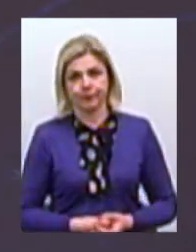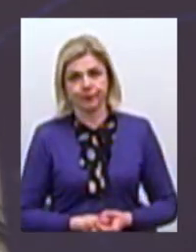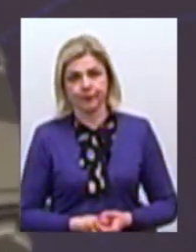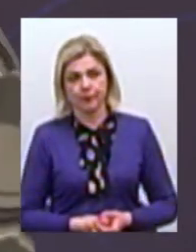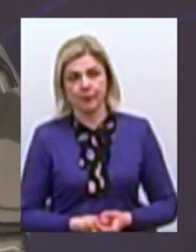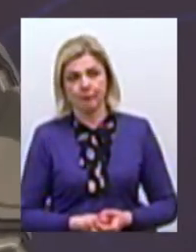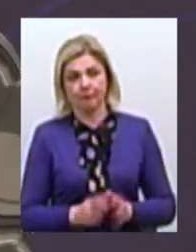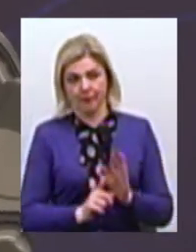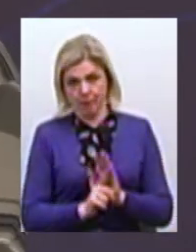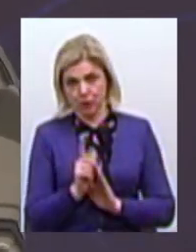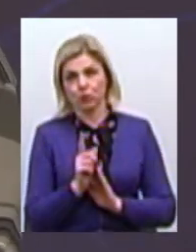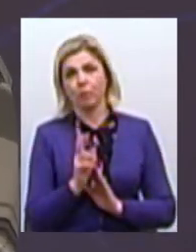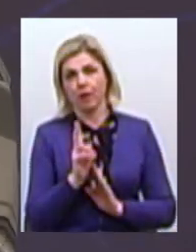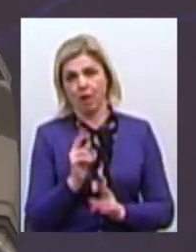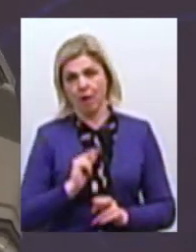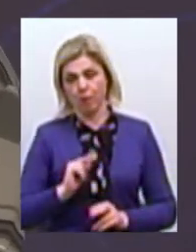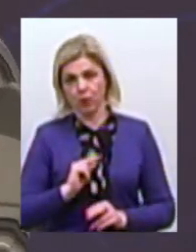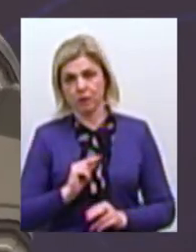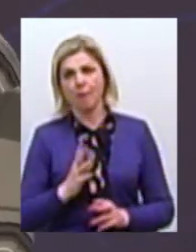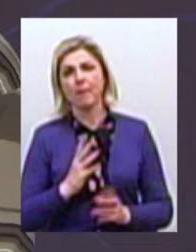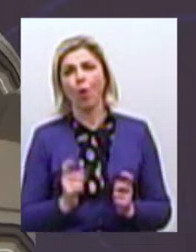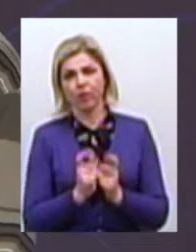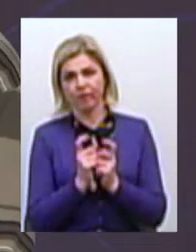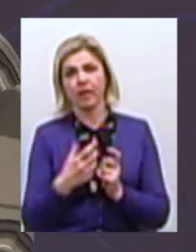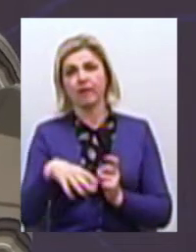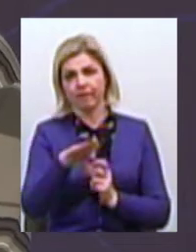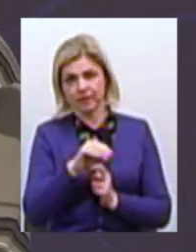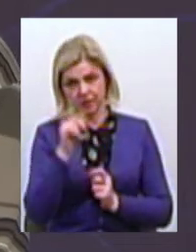мы приступили к своей работе. Был конфликт, все его знают.